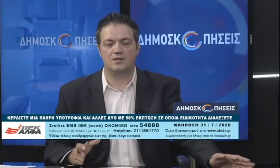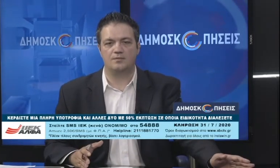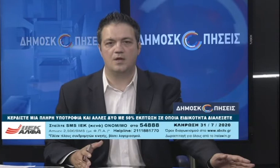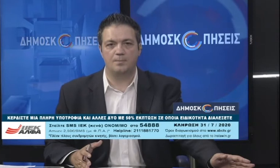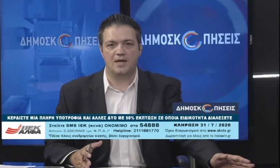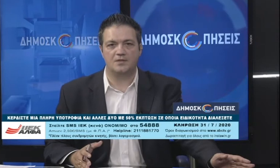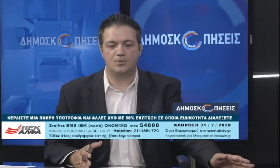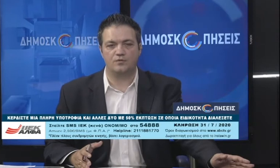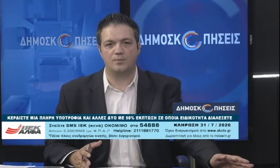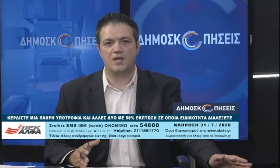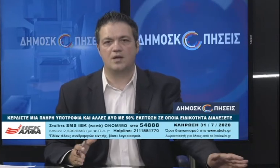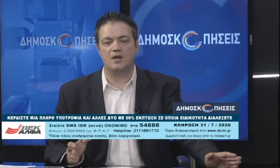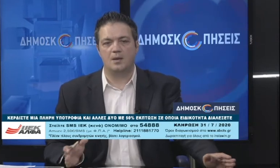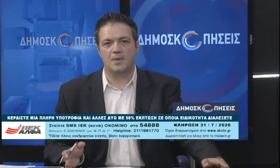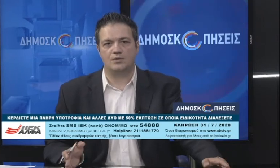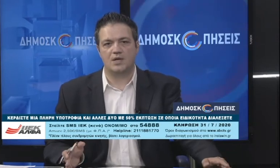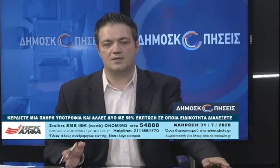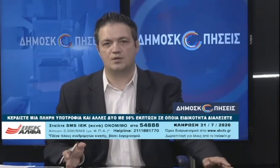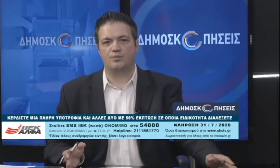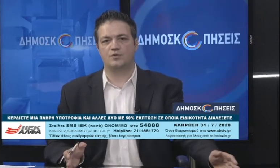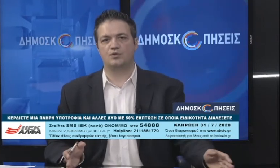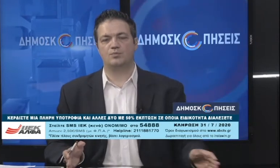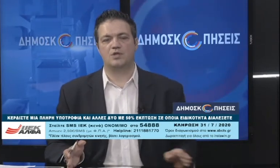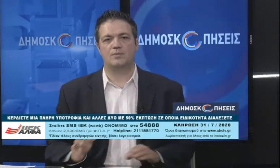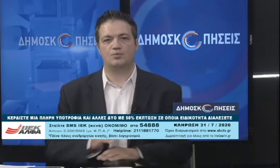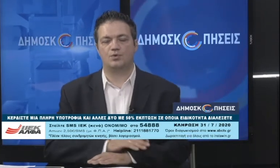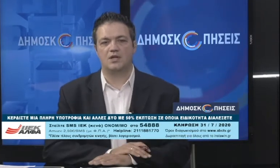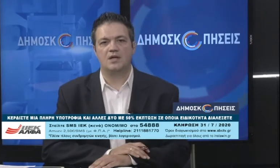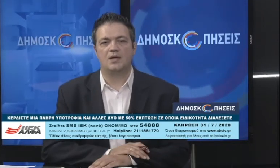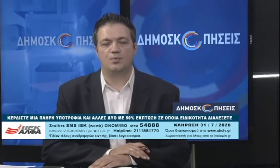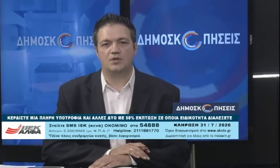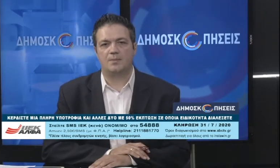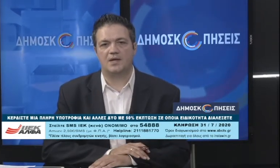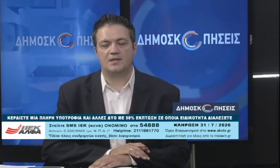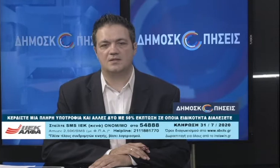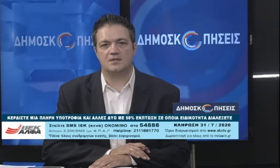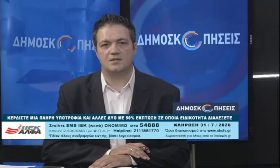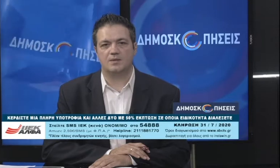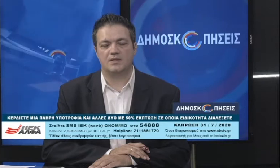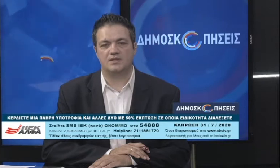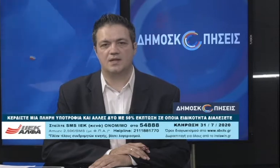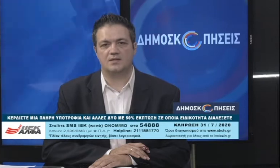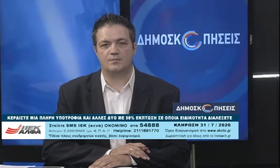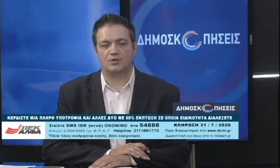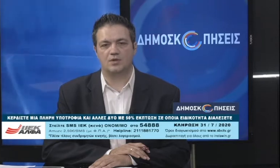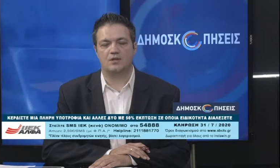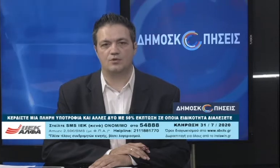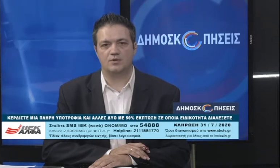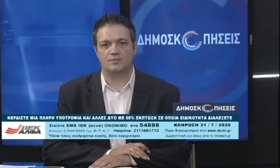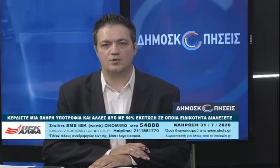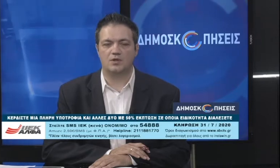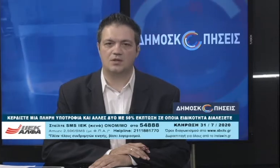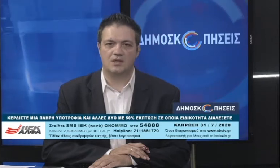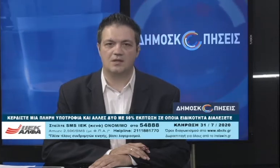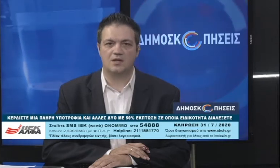μέρες, ήδη πέρασε η πρώτη εβδομάδα, μένουν άλλες δύο που βρίσκονται μπροστά μας, οπότε μπορείτε να πάρετε κι εσείς με τη σειρά σας συμμετοχή, να δηλώσετε